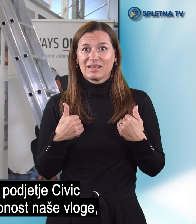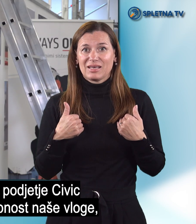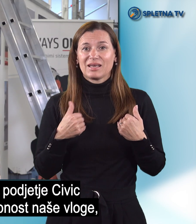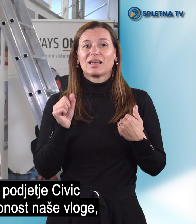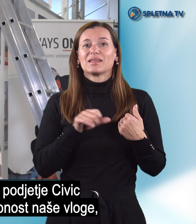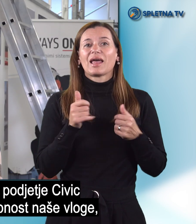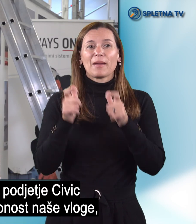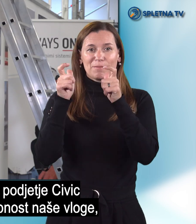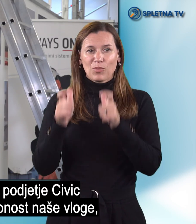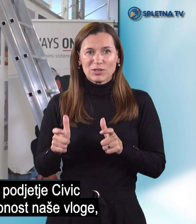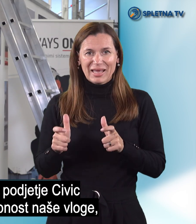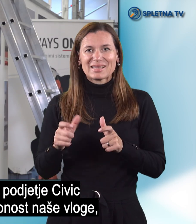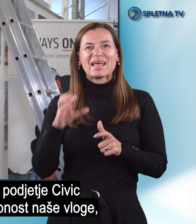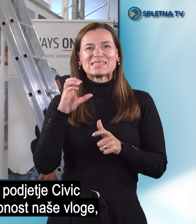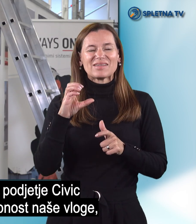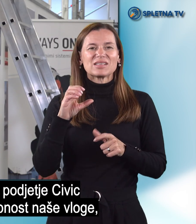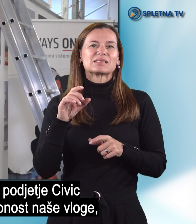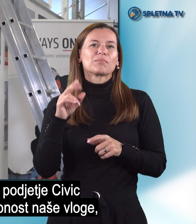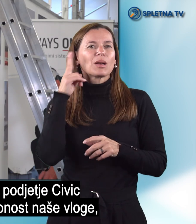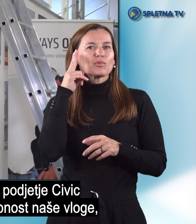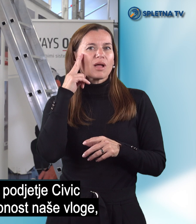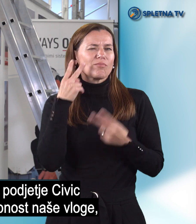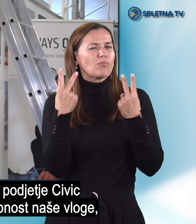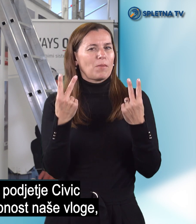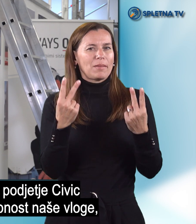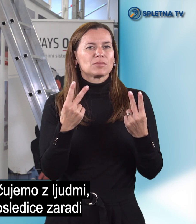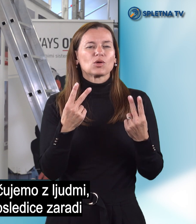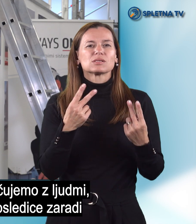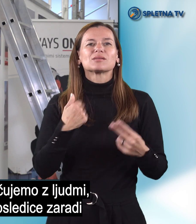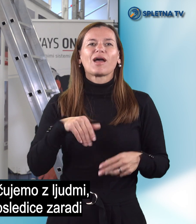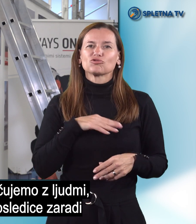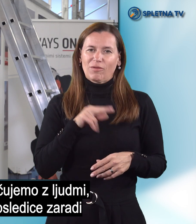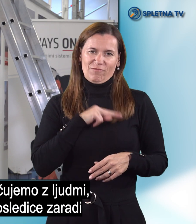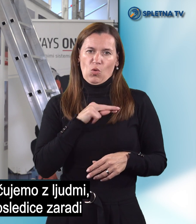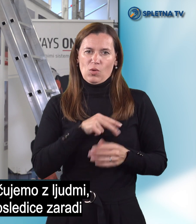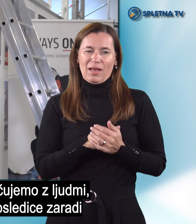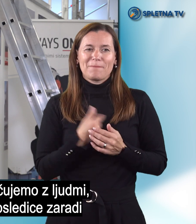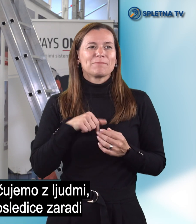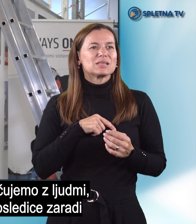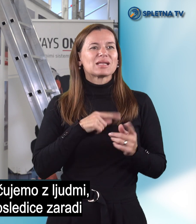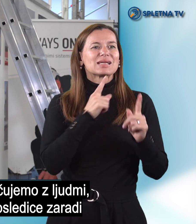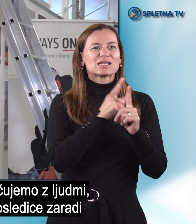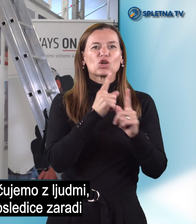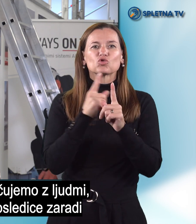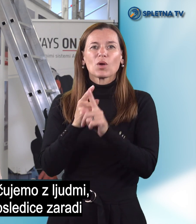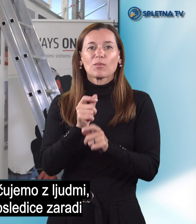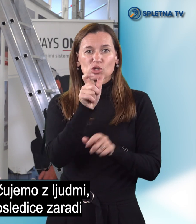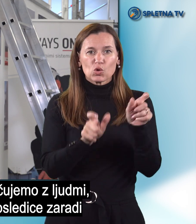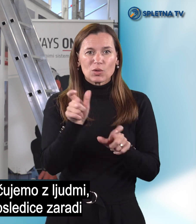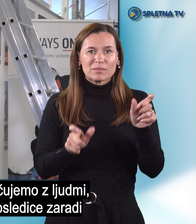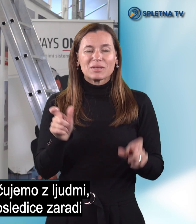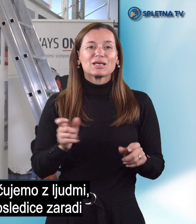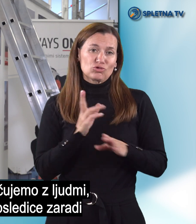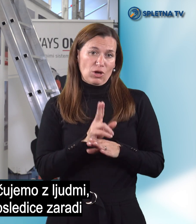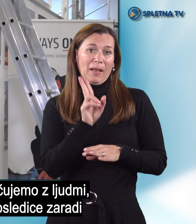je podjetje Civis prepoznalo pomembnost naše vloge, ker se seveda mi srečujemo z ljudmi, ki